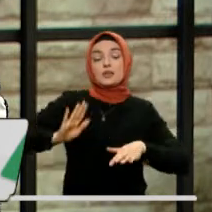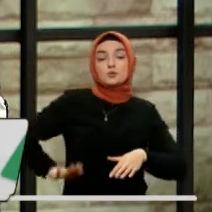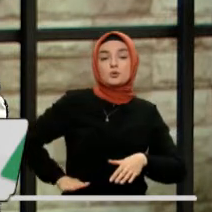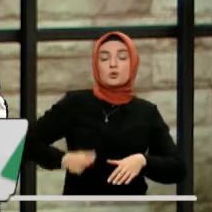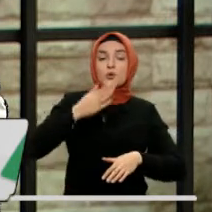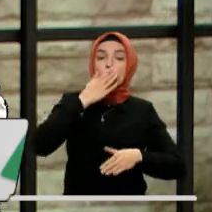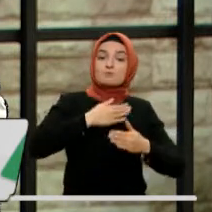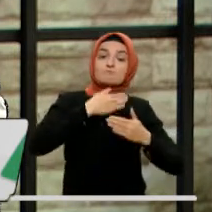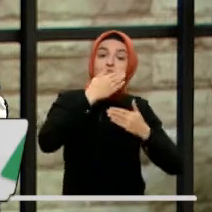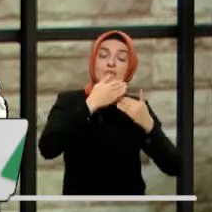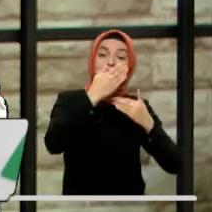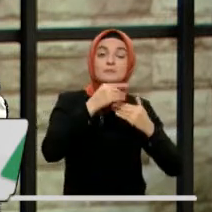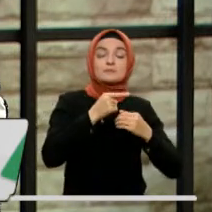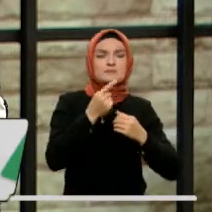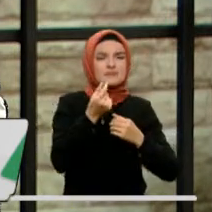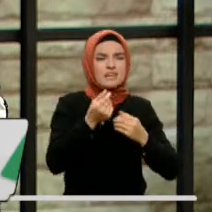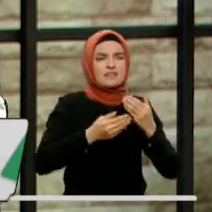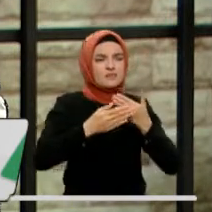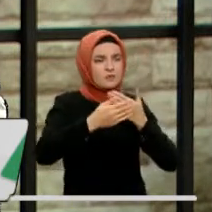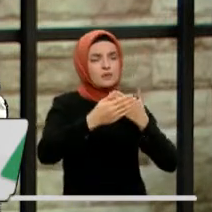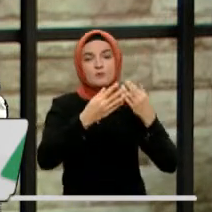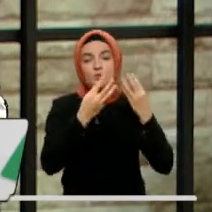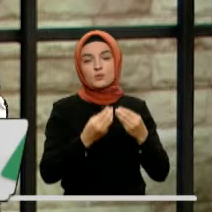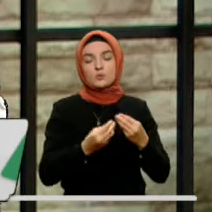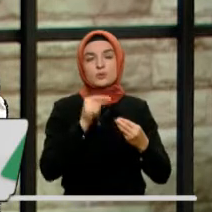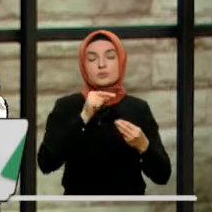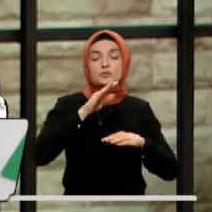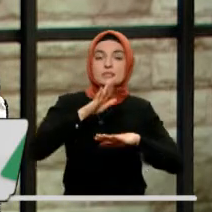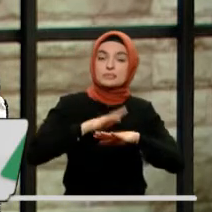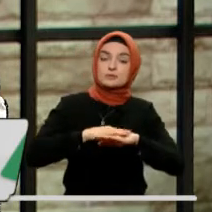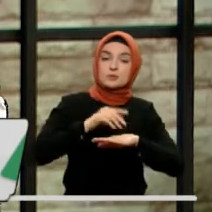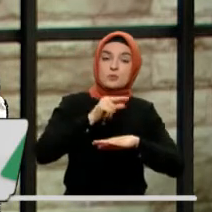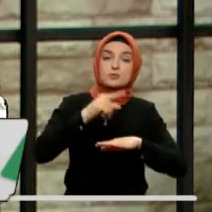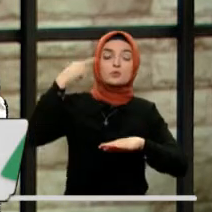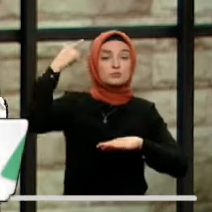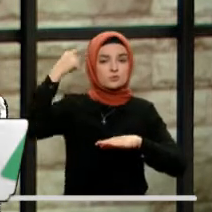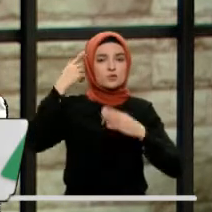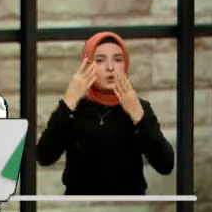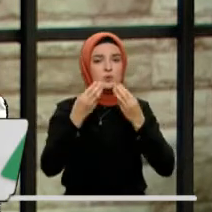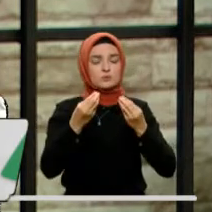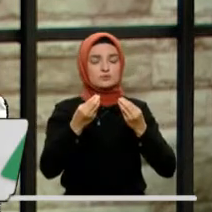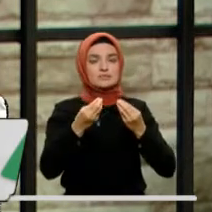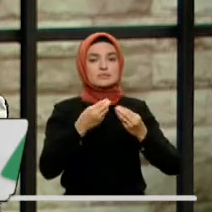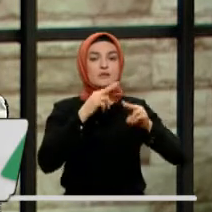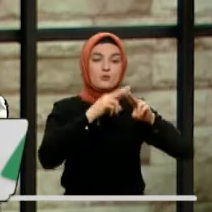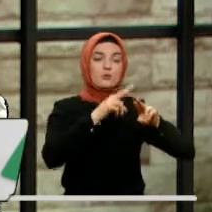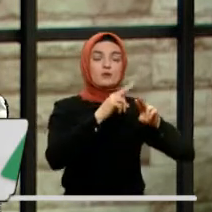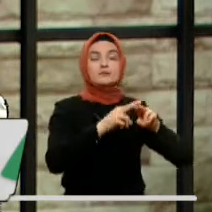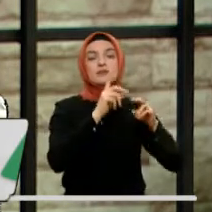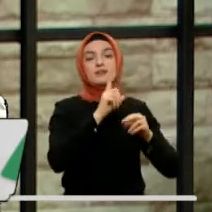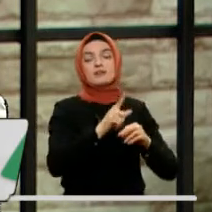sizden biraz daha uzaklaşıyor. Burada bizim yapacağımız tek şey ona bilinci kazandırmak olacak. Yani ben zaten çocuğu ev